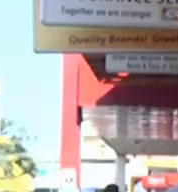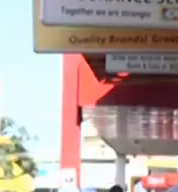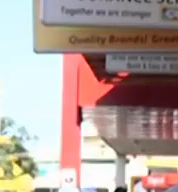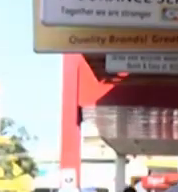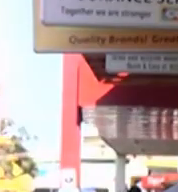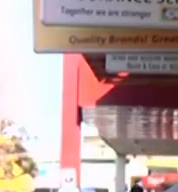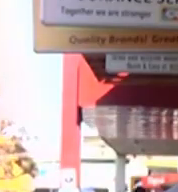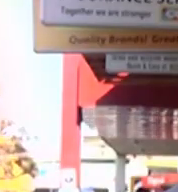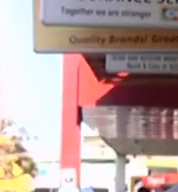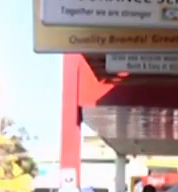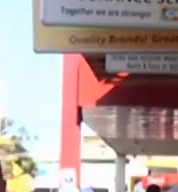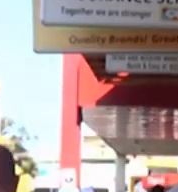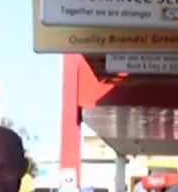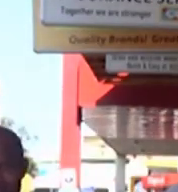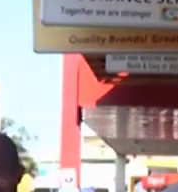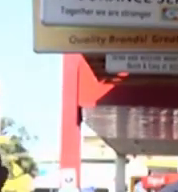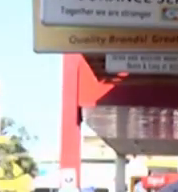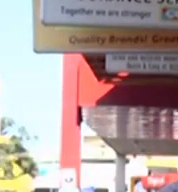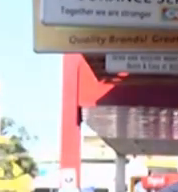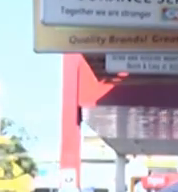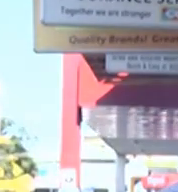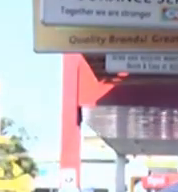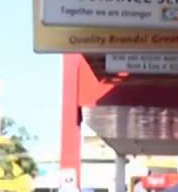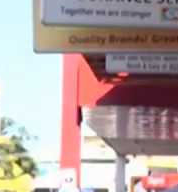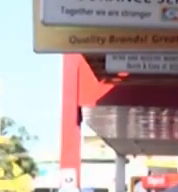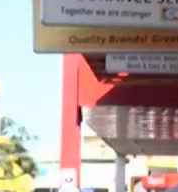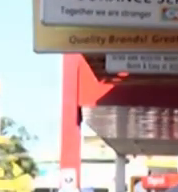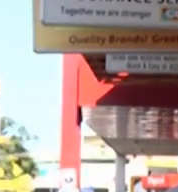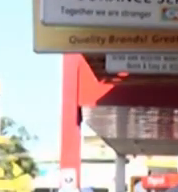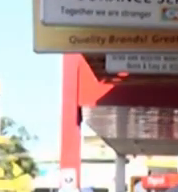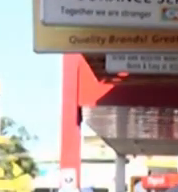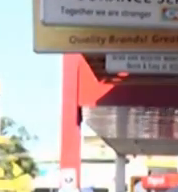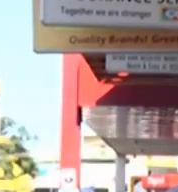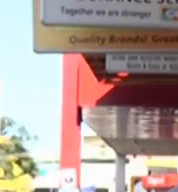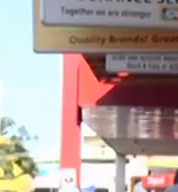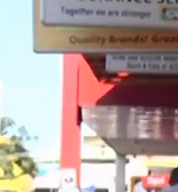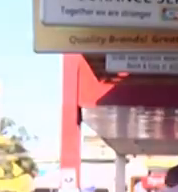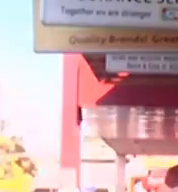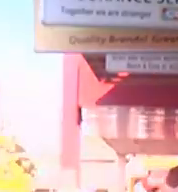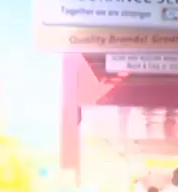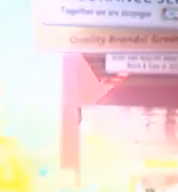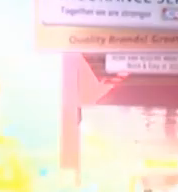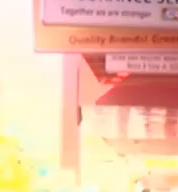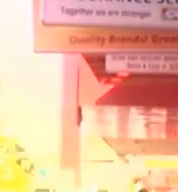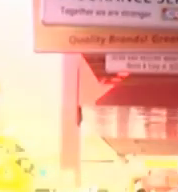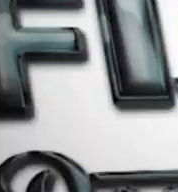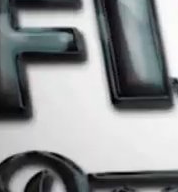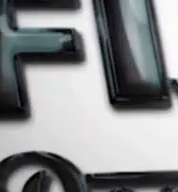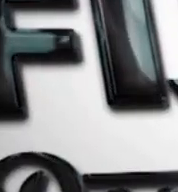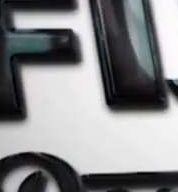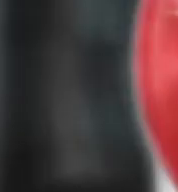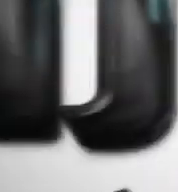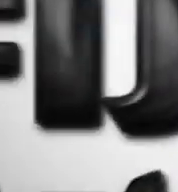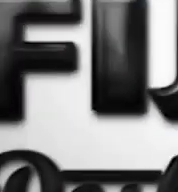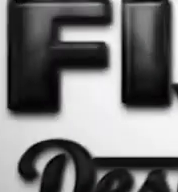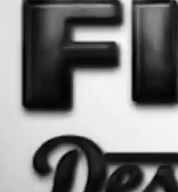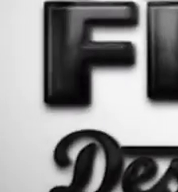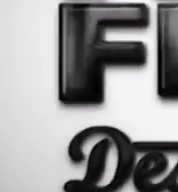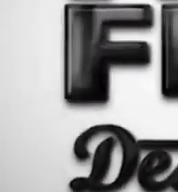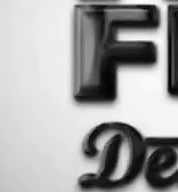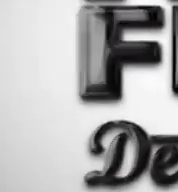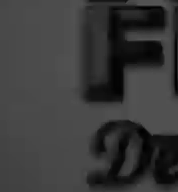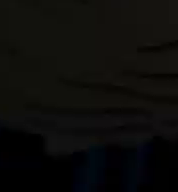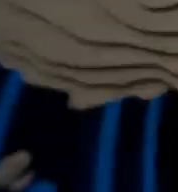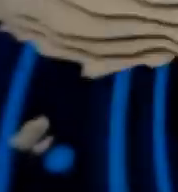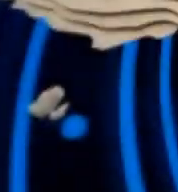Baik, jadi mereka tahu रेडियो फीजी बहुत रेडियो फीजी रोज सुनता हूँ. रेडियो फीजी 2